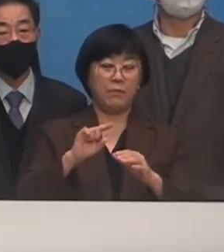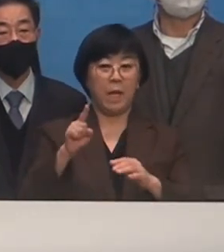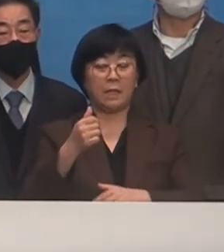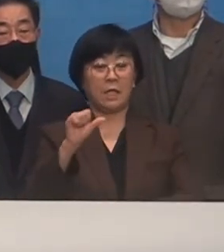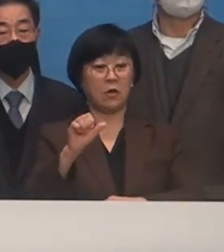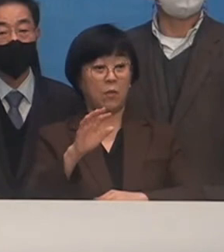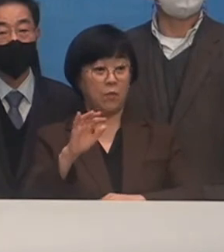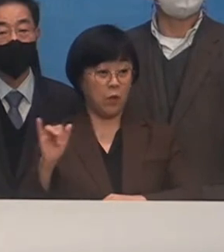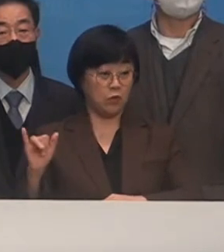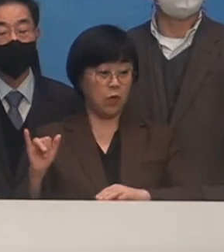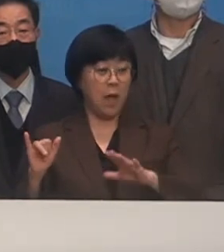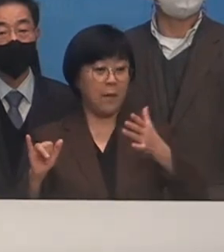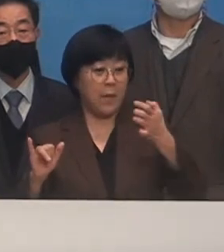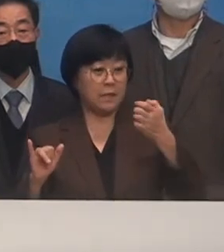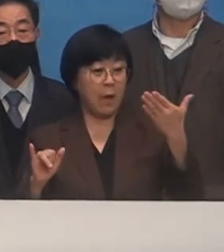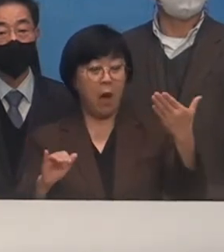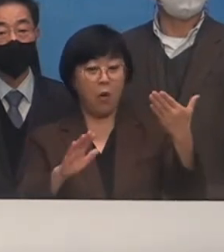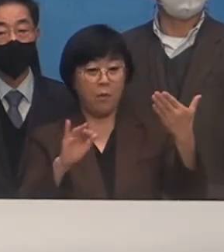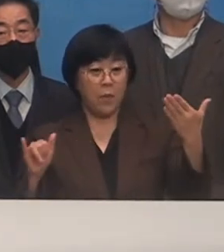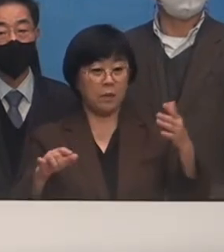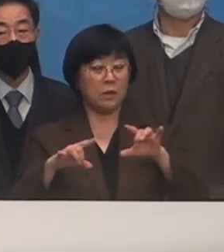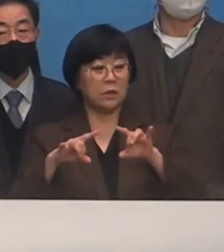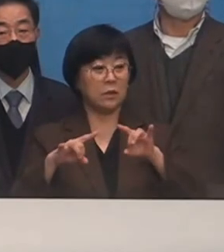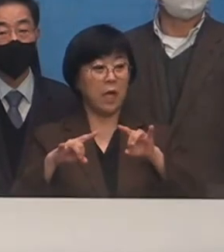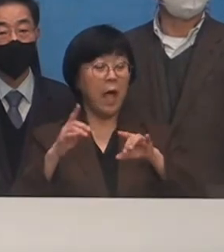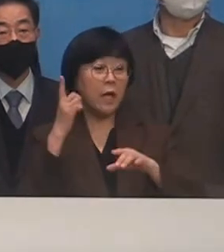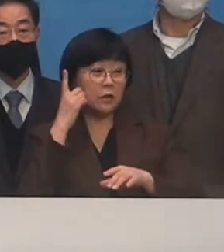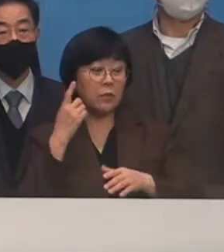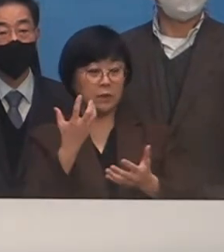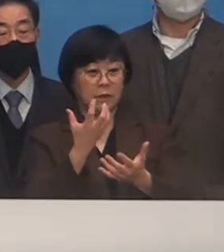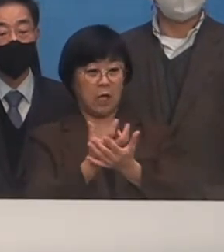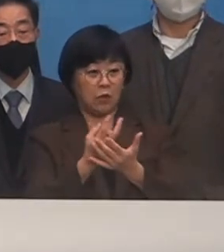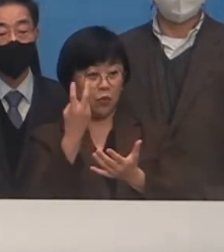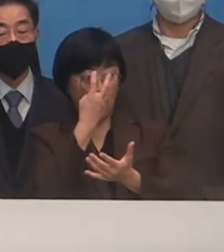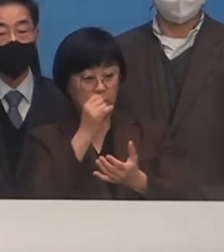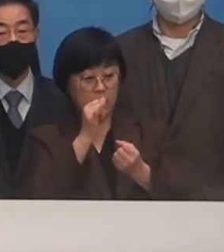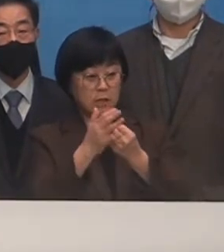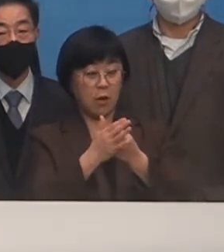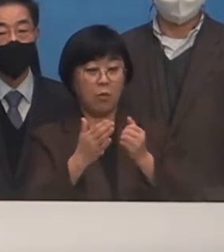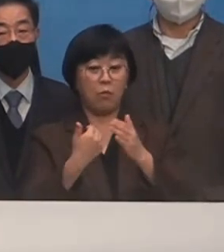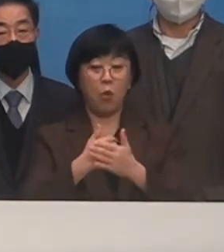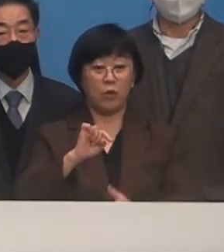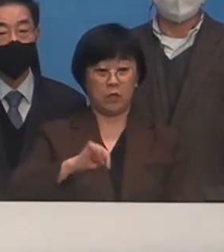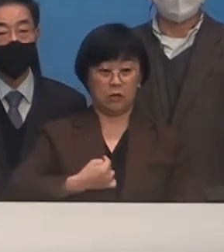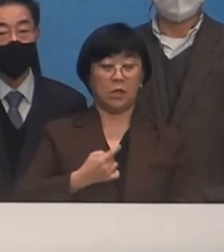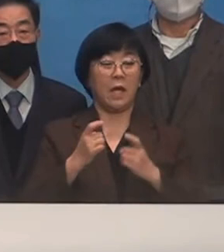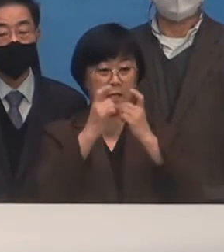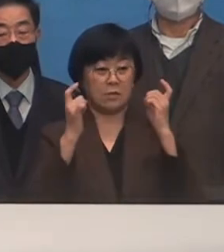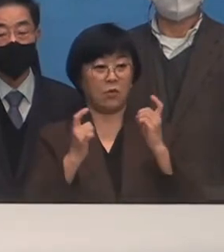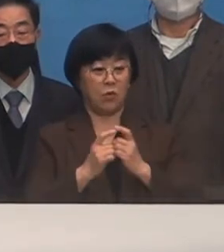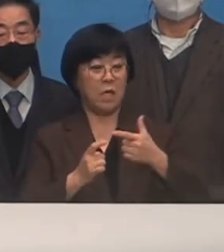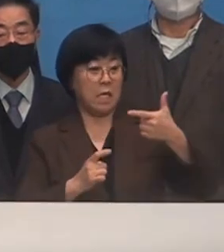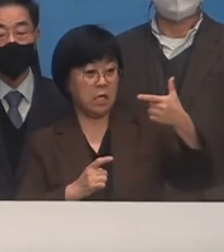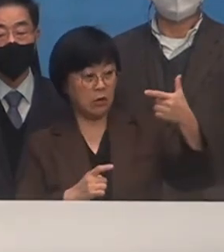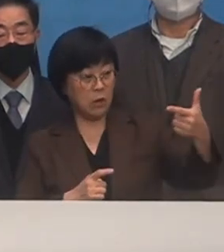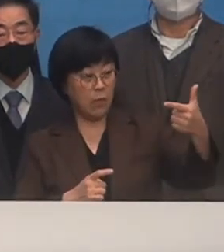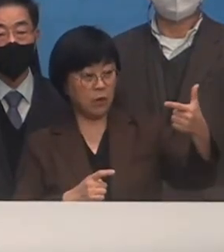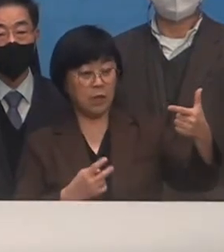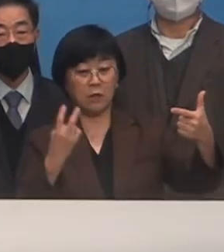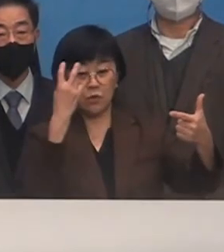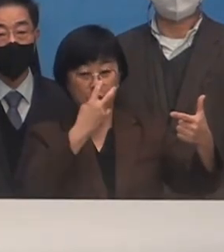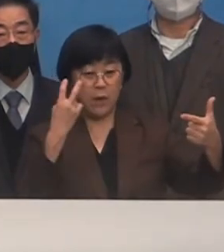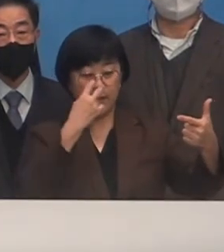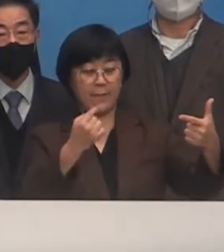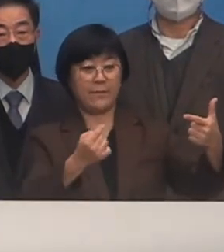중 89명의 통신 자료도 조회했습니다. 본 의원도 개인적으로 6차례나 통신